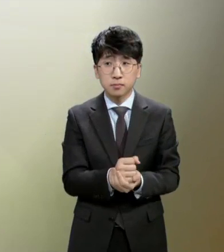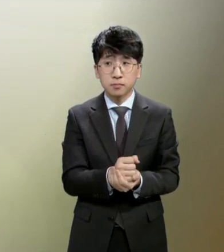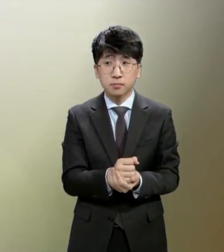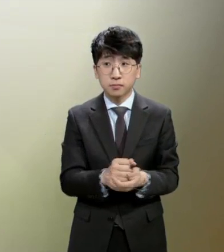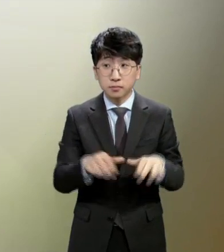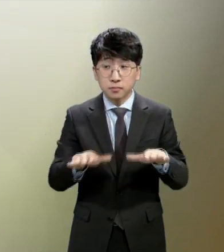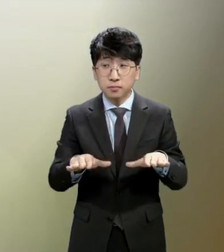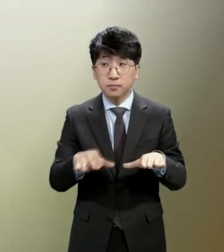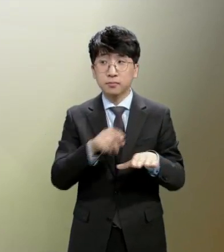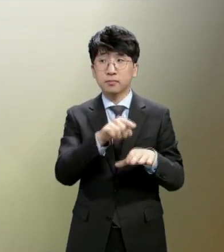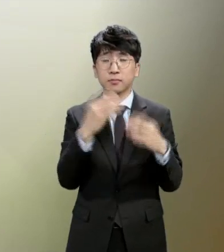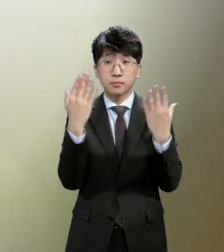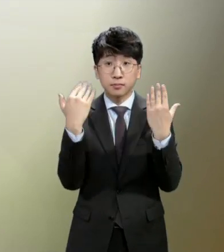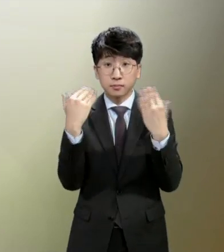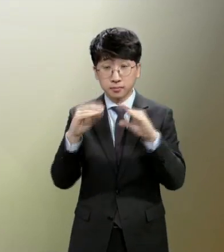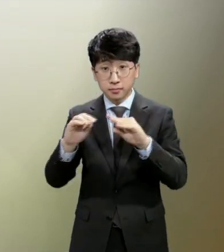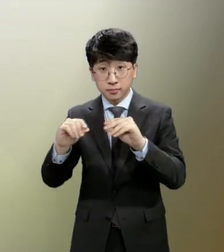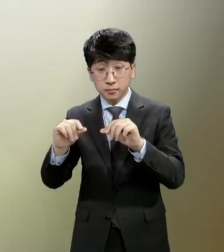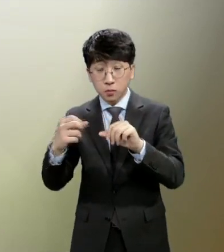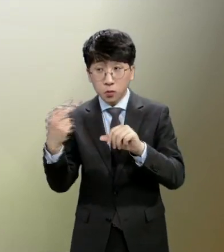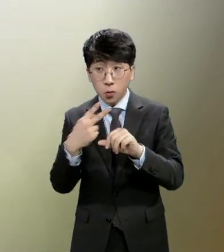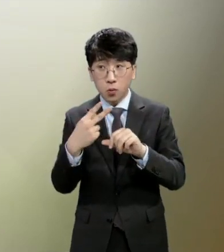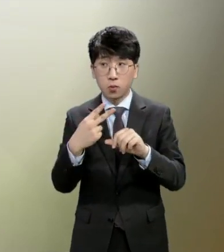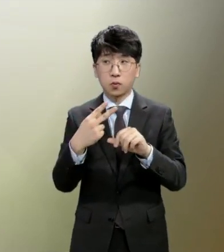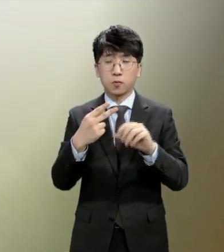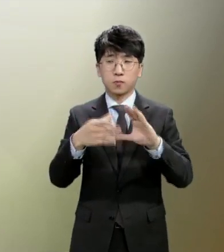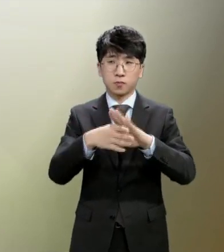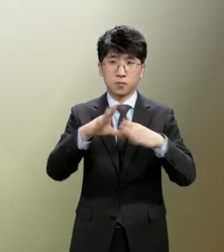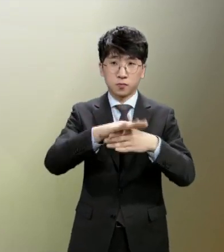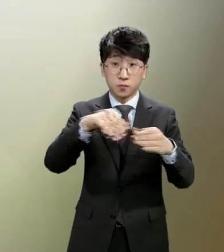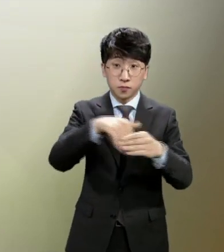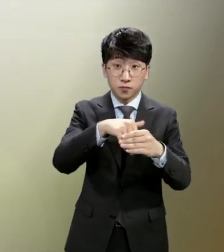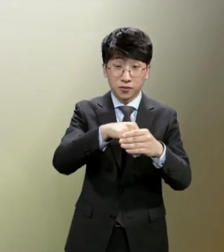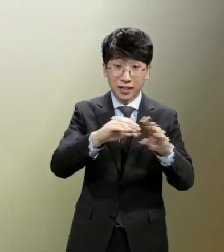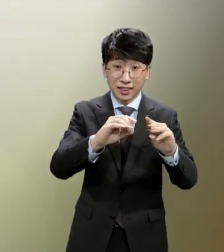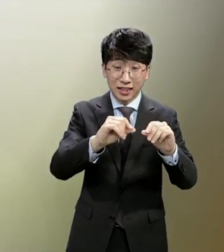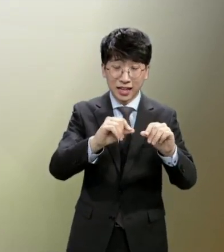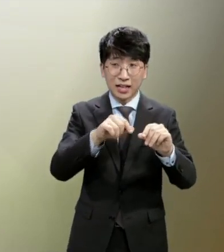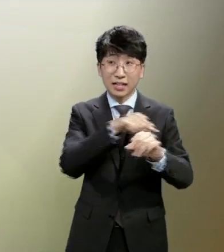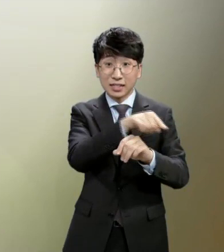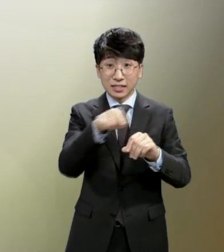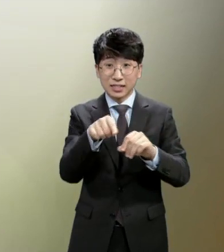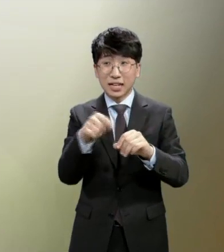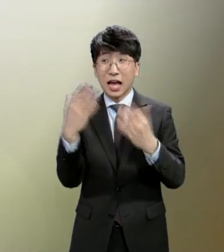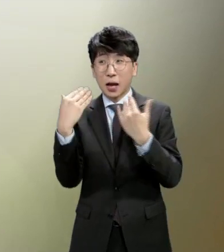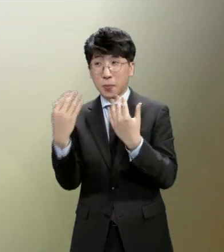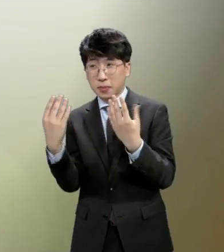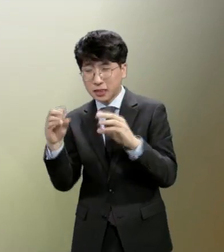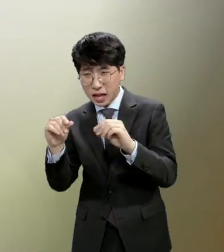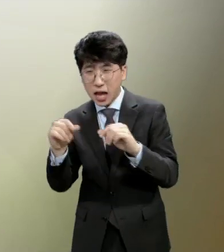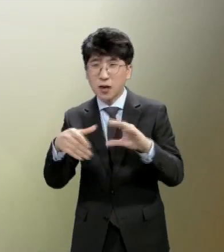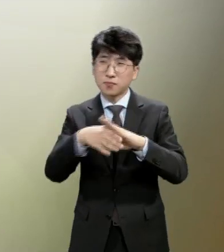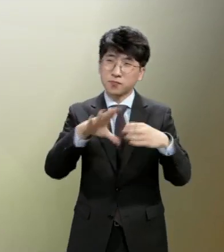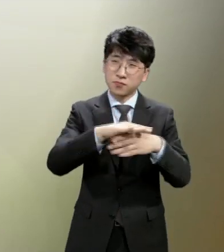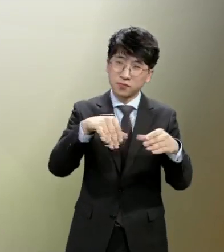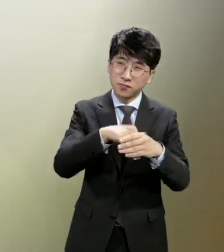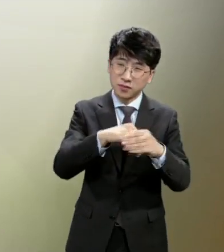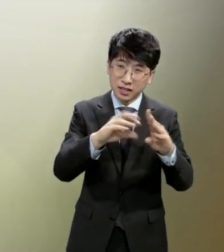현재 시유지인 학교 부지와 구유지인 문화 부지를 함께 개발하는 규모로 사업 예산으로는